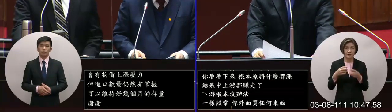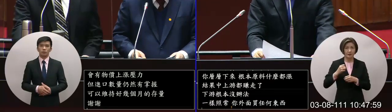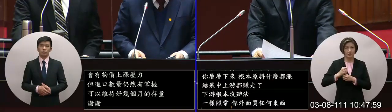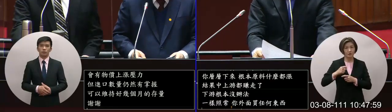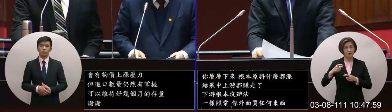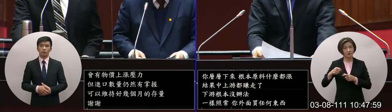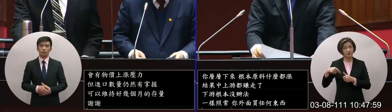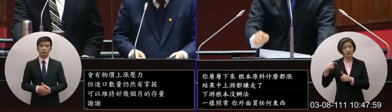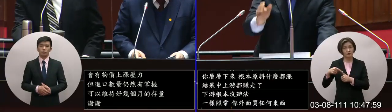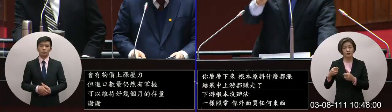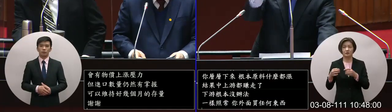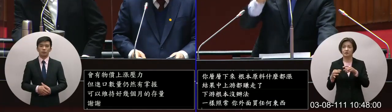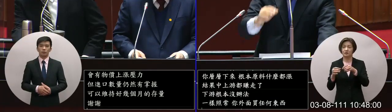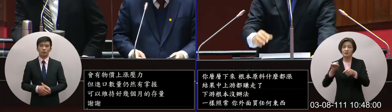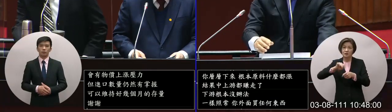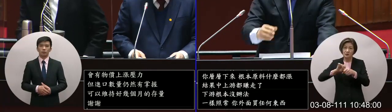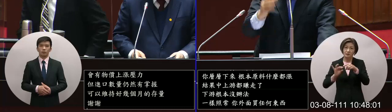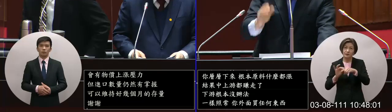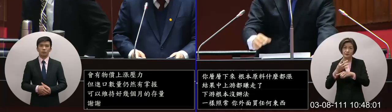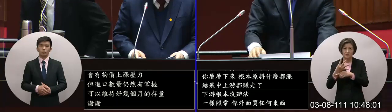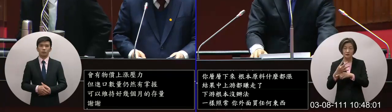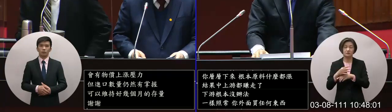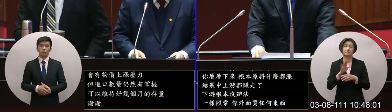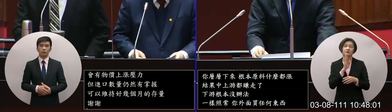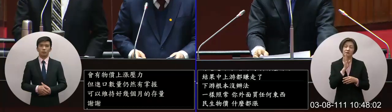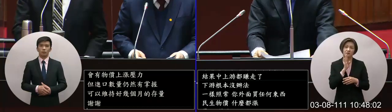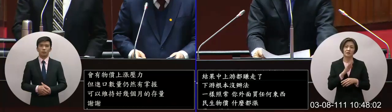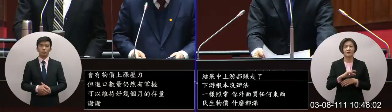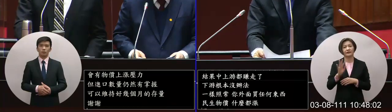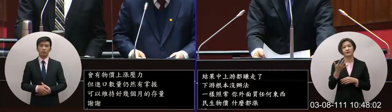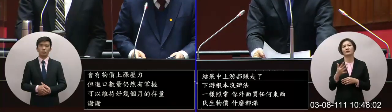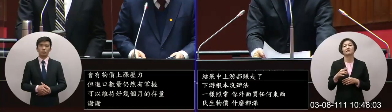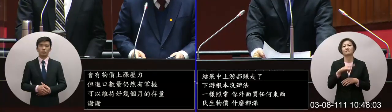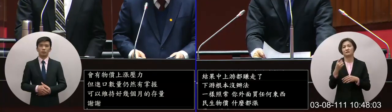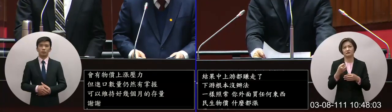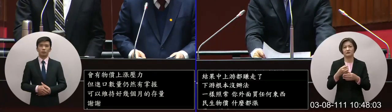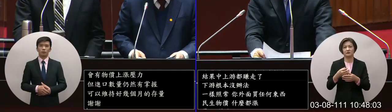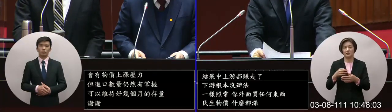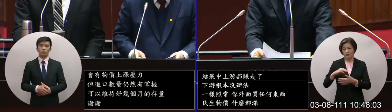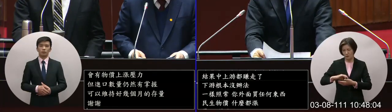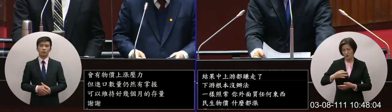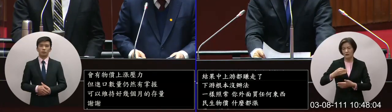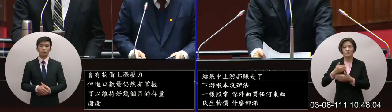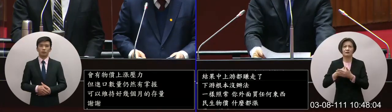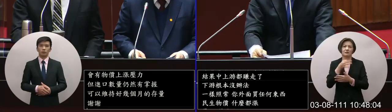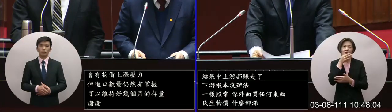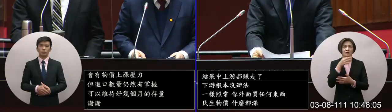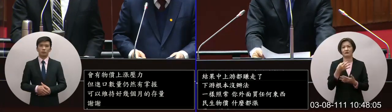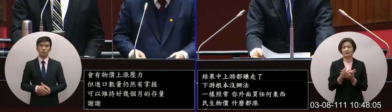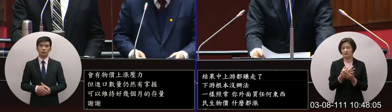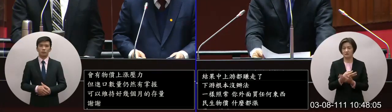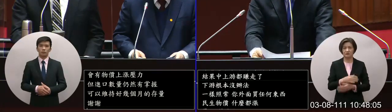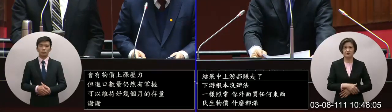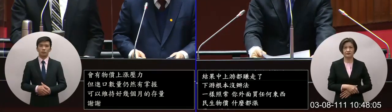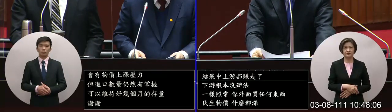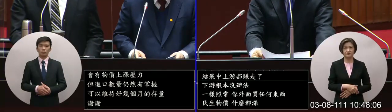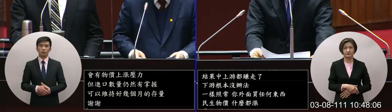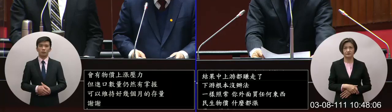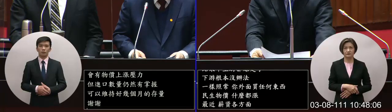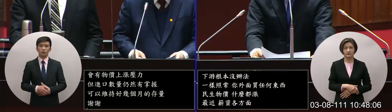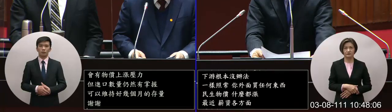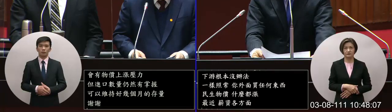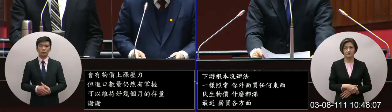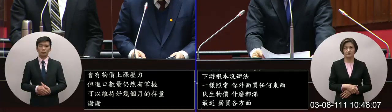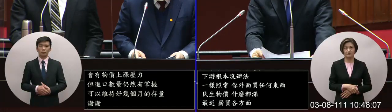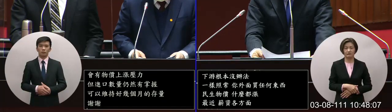教涨了4%，但是全部都吸收掉，根本就一点流都没有哦，甚至于还达到这个再降